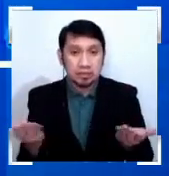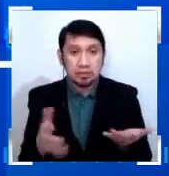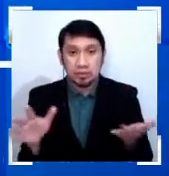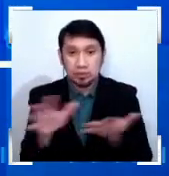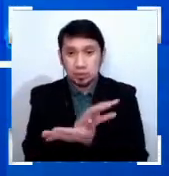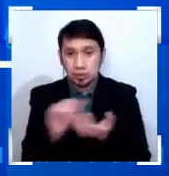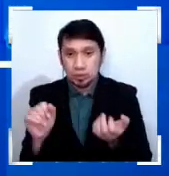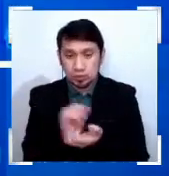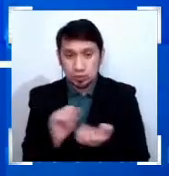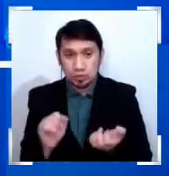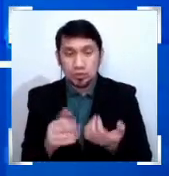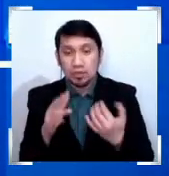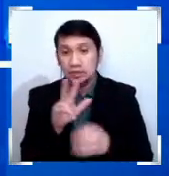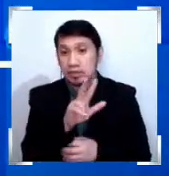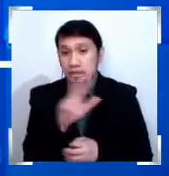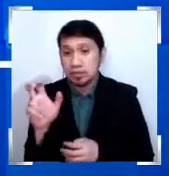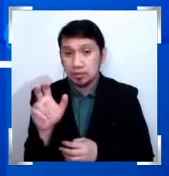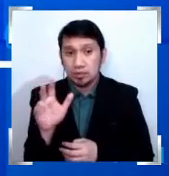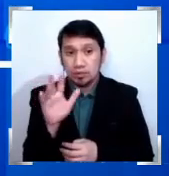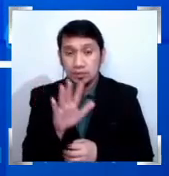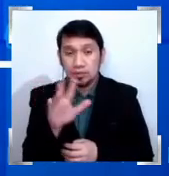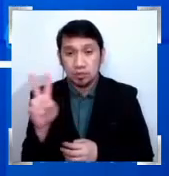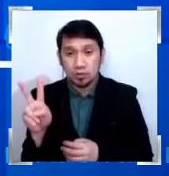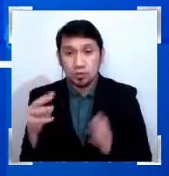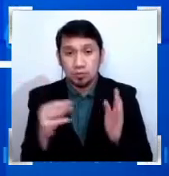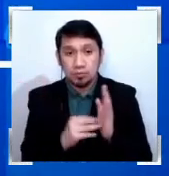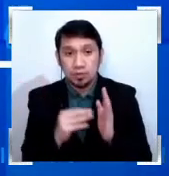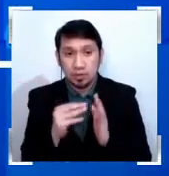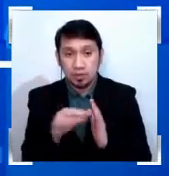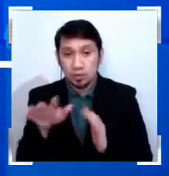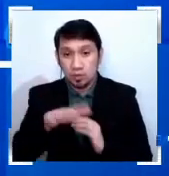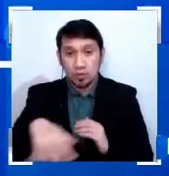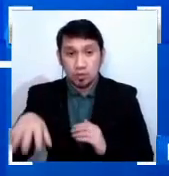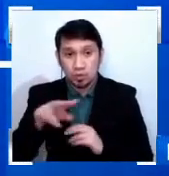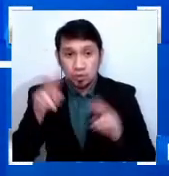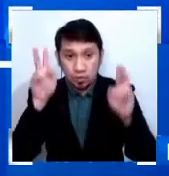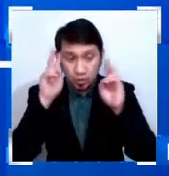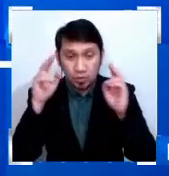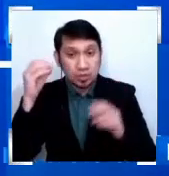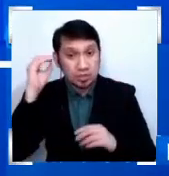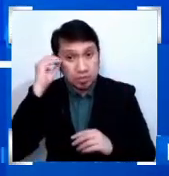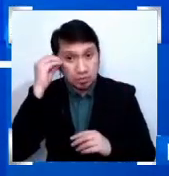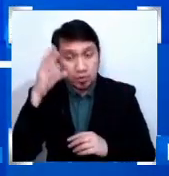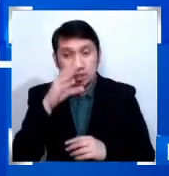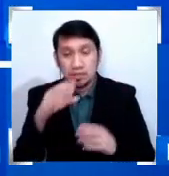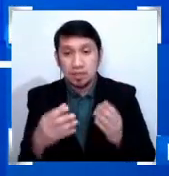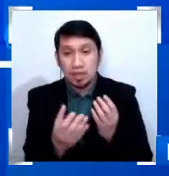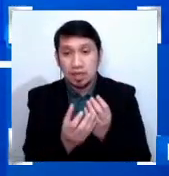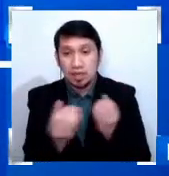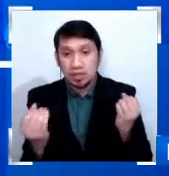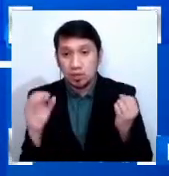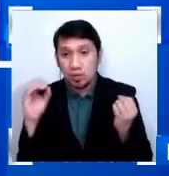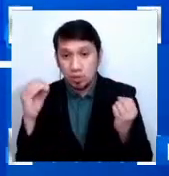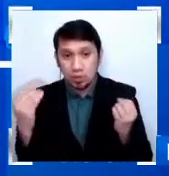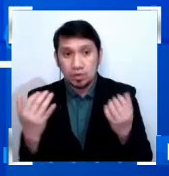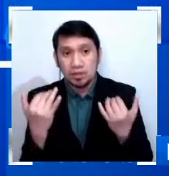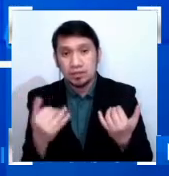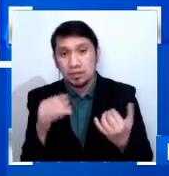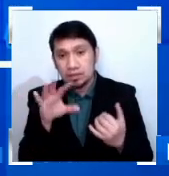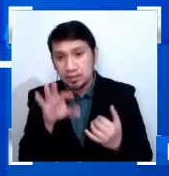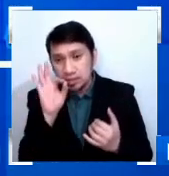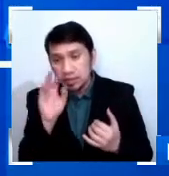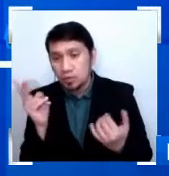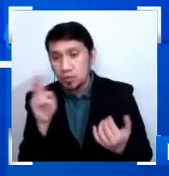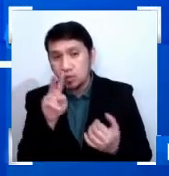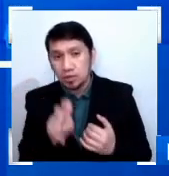Nasa 362 million pesos ang halaga ng mga smuggled na sibuyas, carrots at broccoli. Nakita lahat ng iyan sa 60 containers